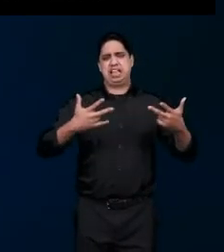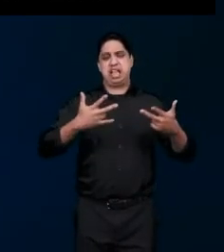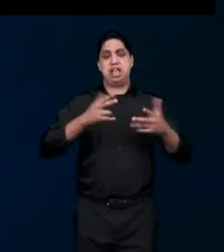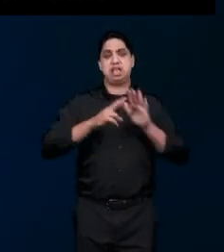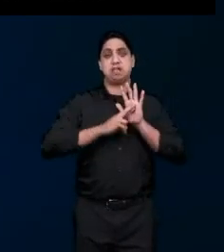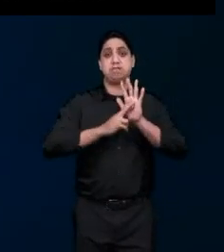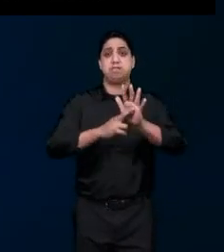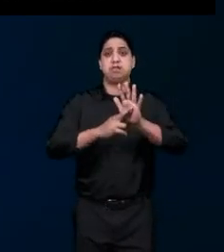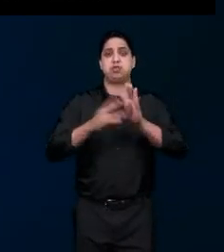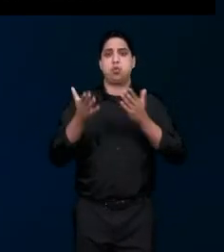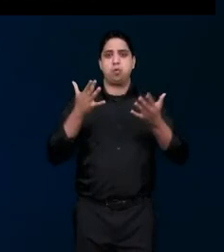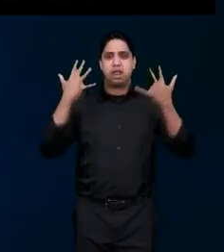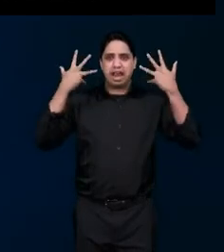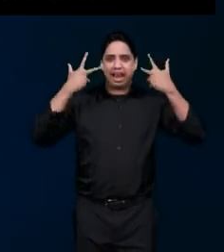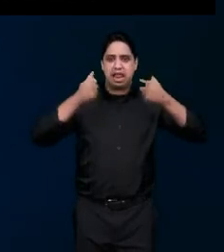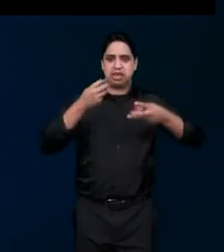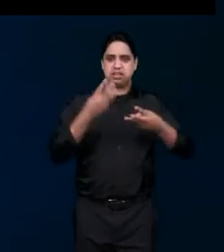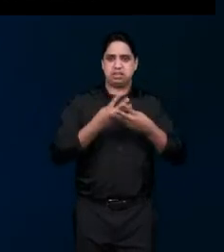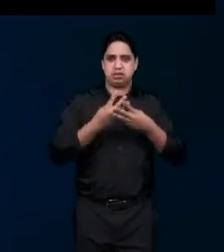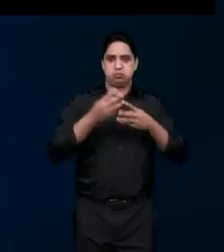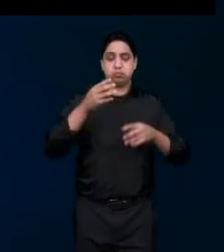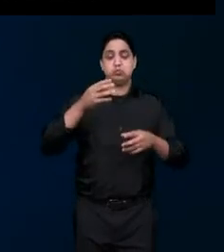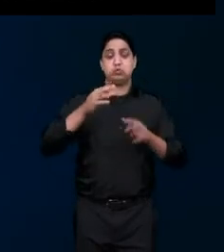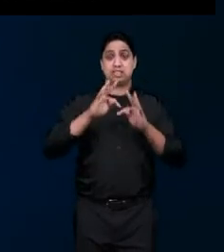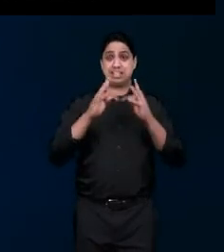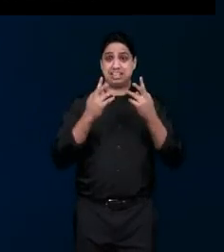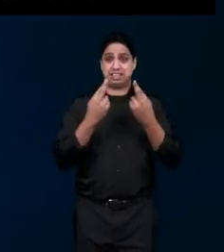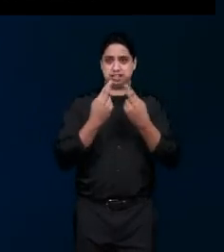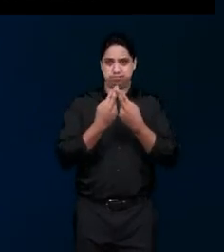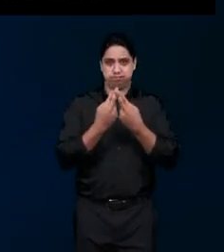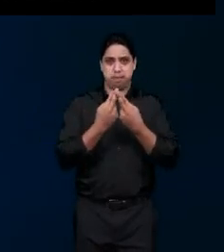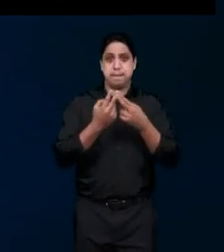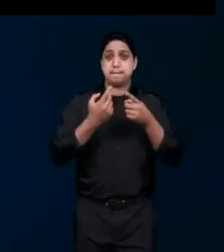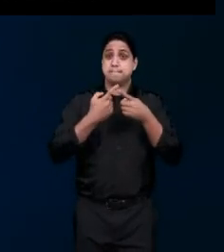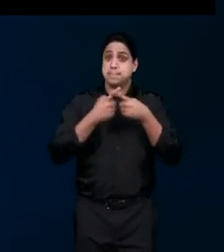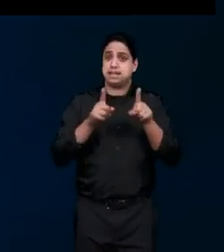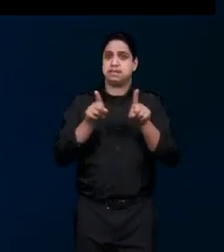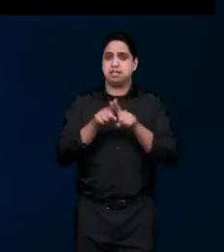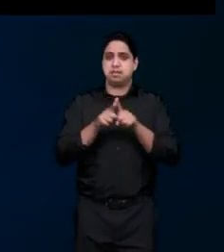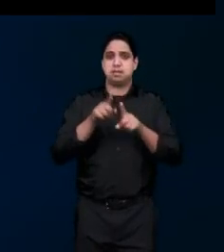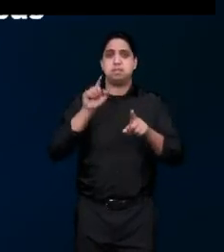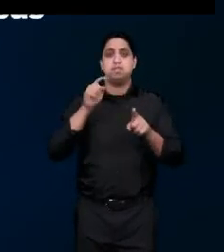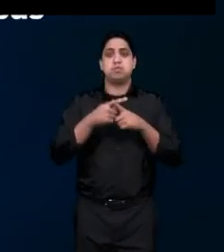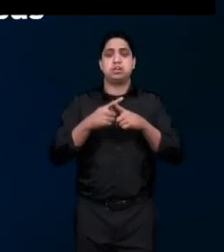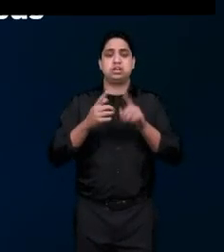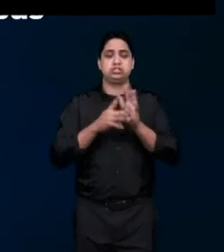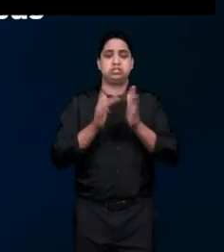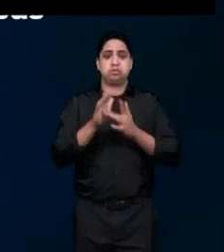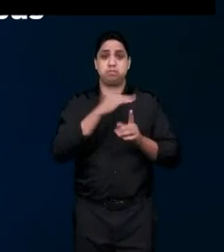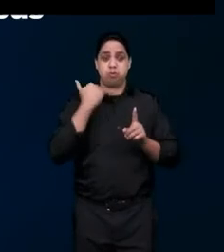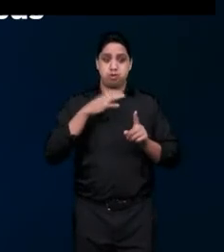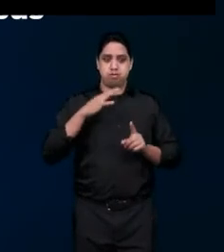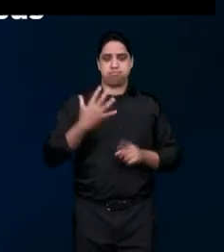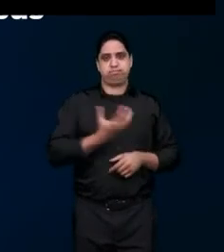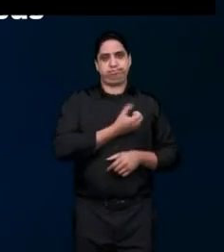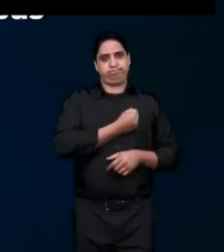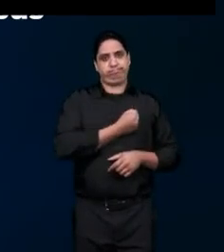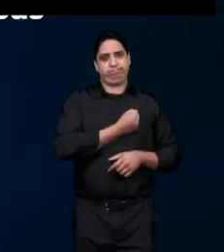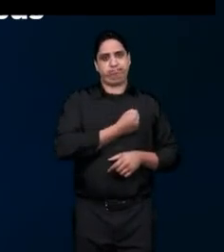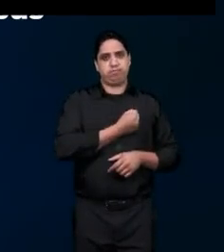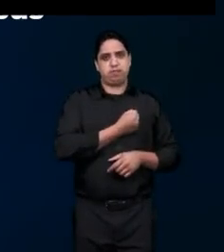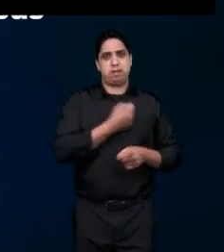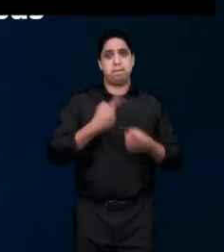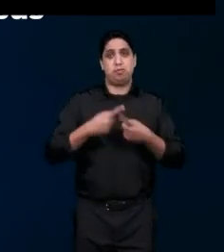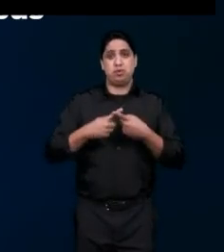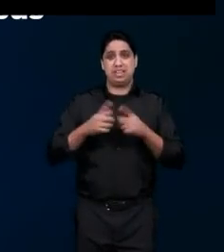il leone della tribù di Giuda, ma anche perché lui fu sacrificato per la nostra salvezza, perché lui è l'unica persona che